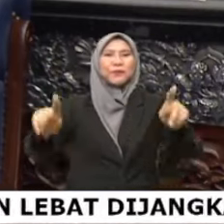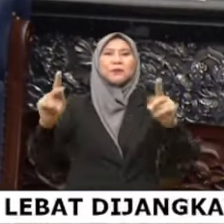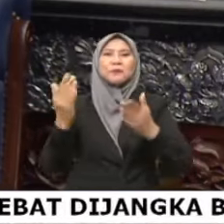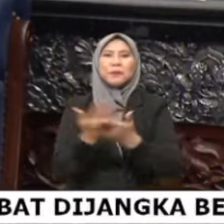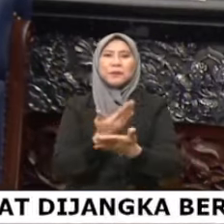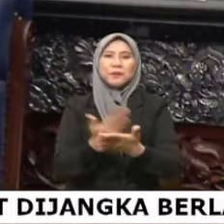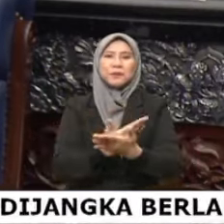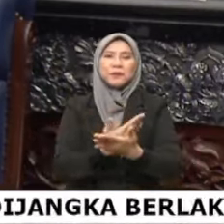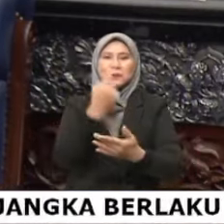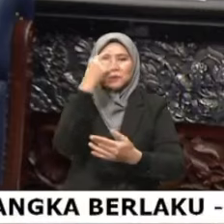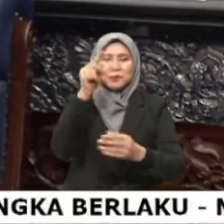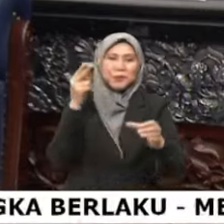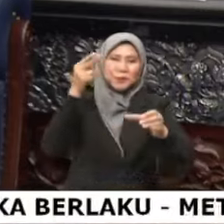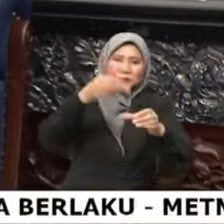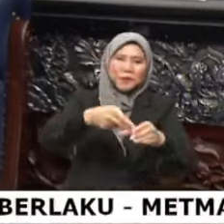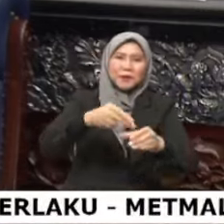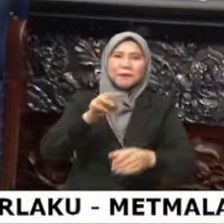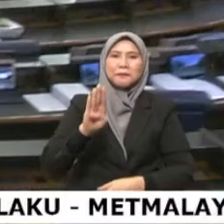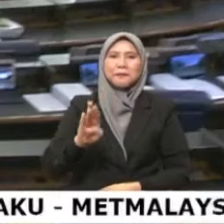apabila kita menyertai BRICS ini. Terima kasih.